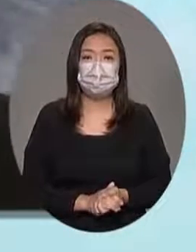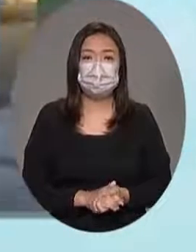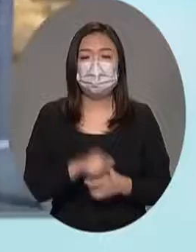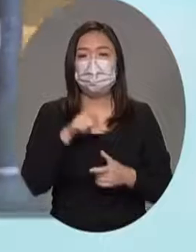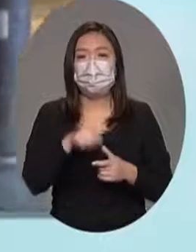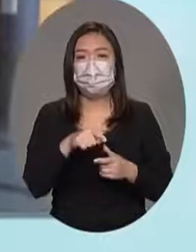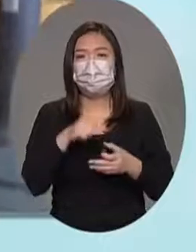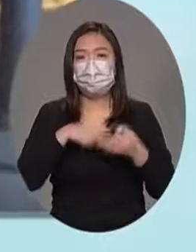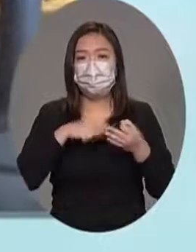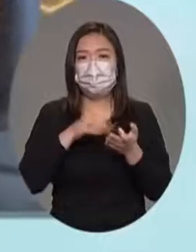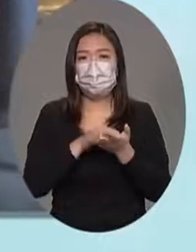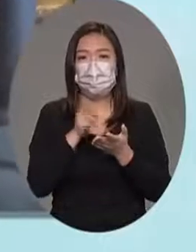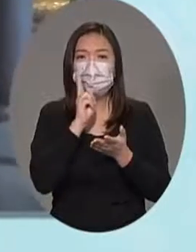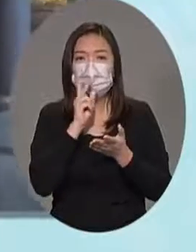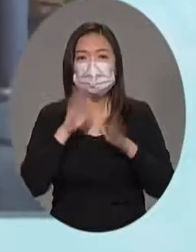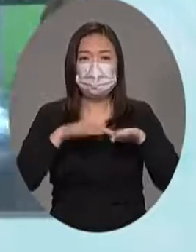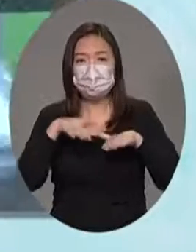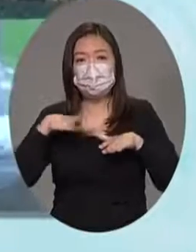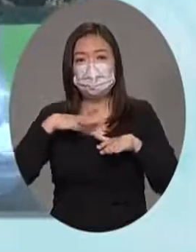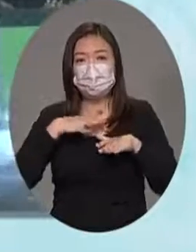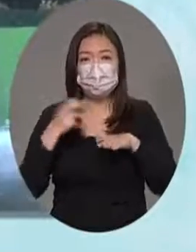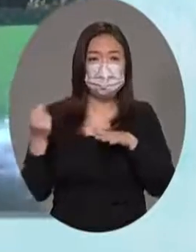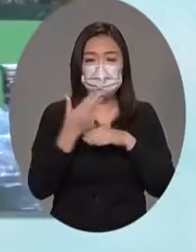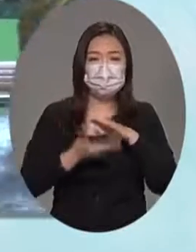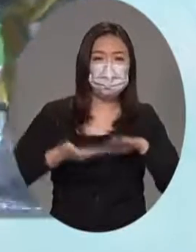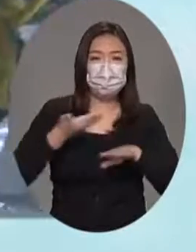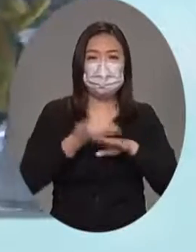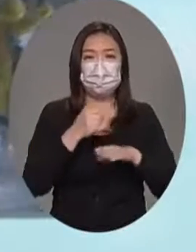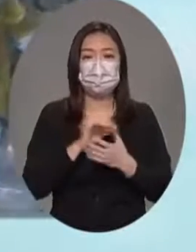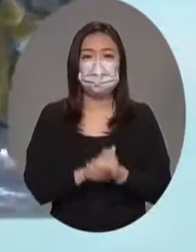杏花村呢啲似曾相识嘅画面，亦都再次出现。